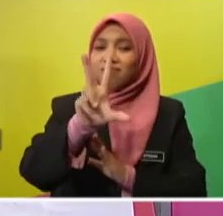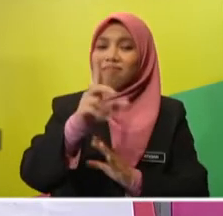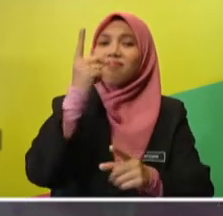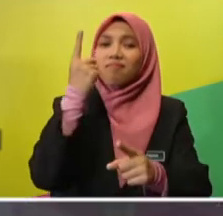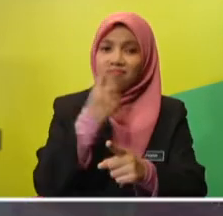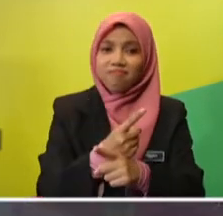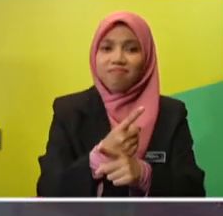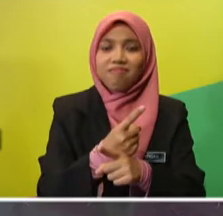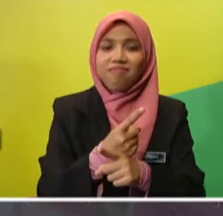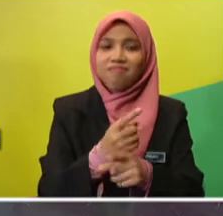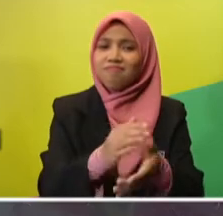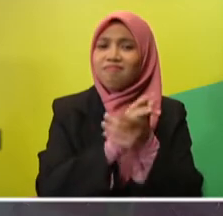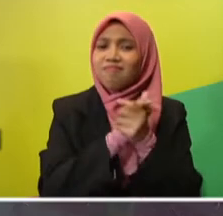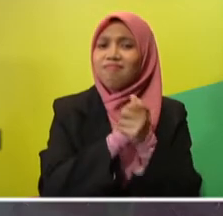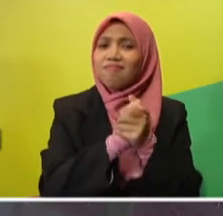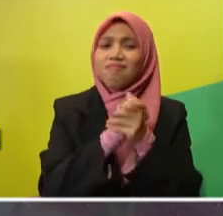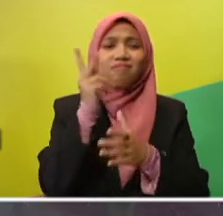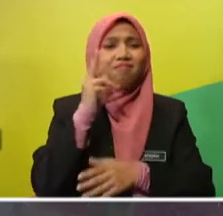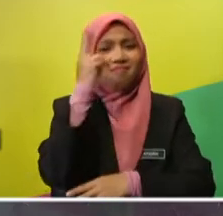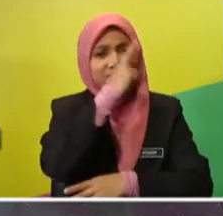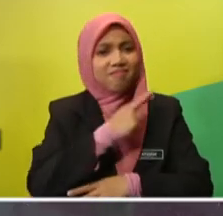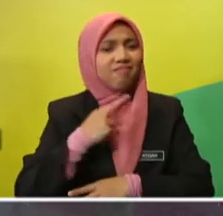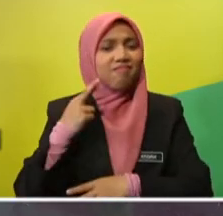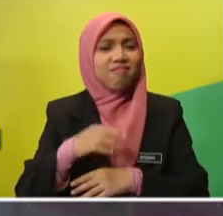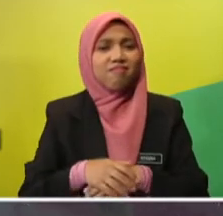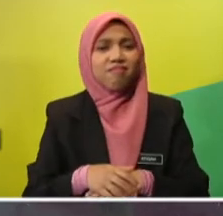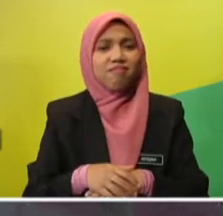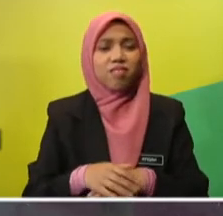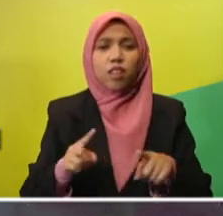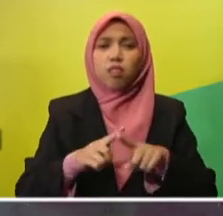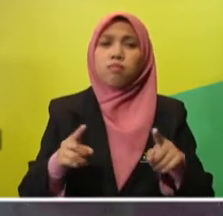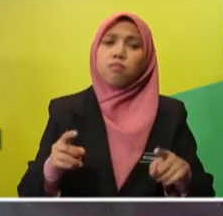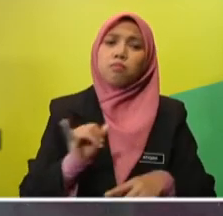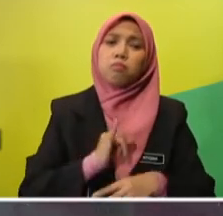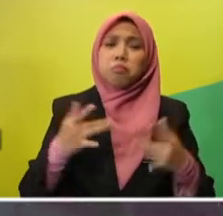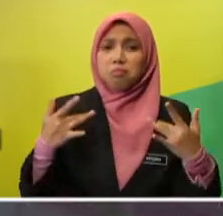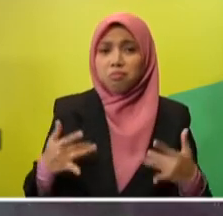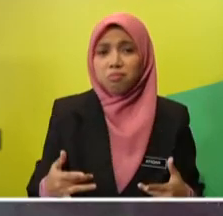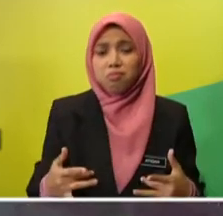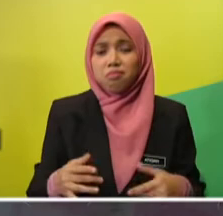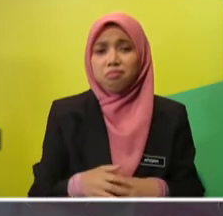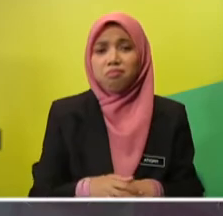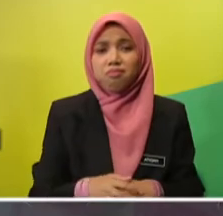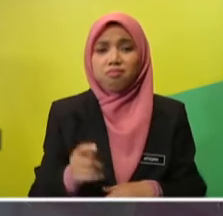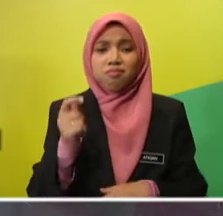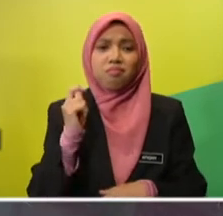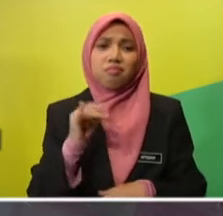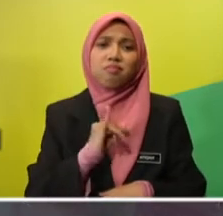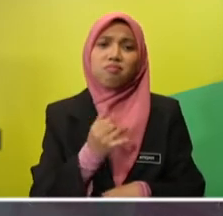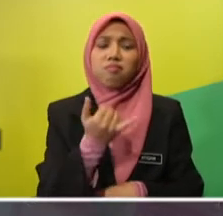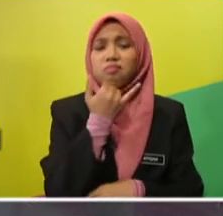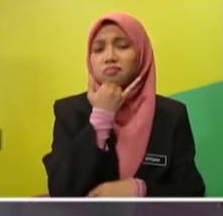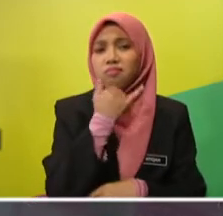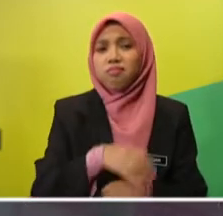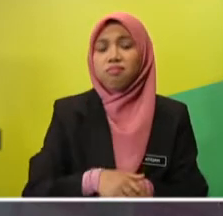Rina. Syabas, Kak Rina. Tapi cikgu, saya sedikit kecewa sebab susunan gambar tu. Ya, yeah. Tak apa. Tapi Kak Rina perasan